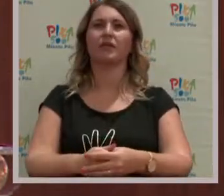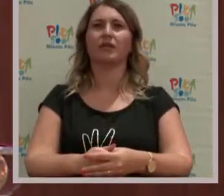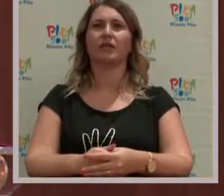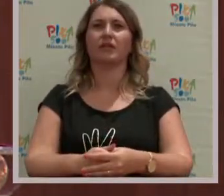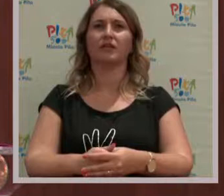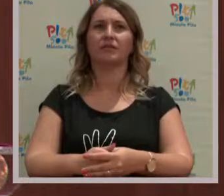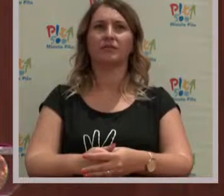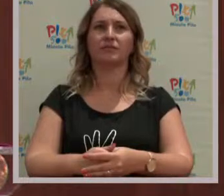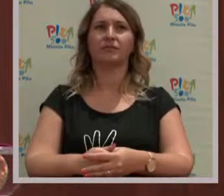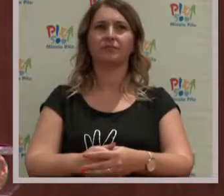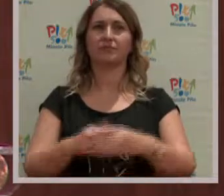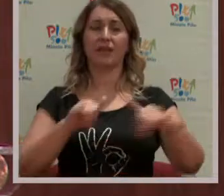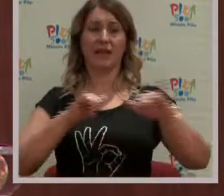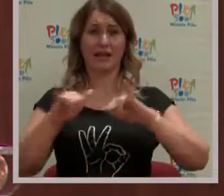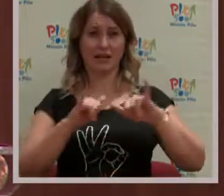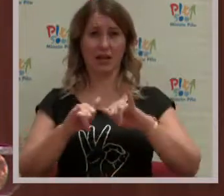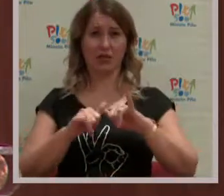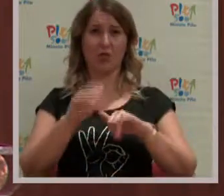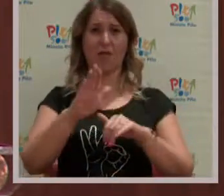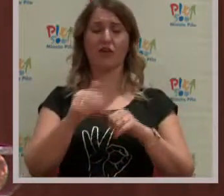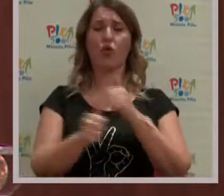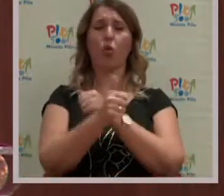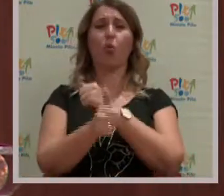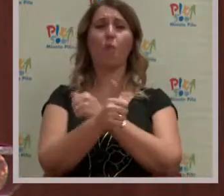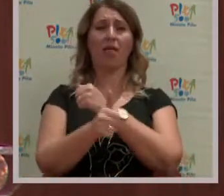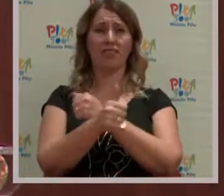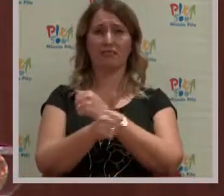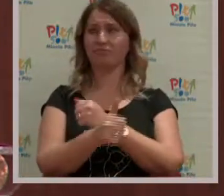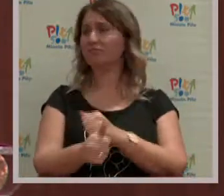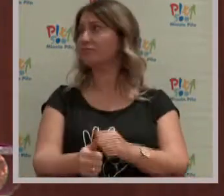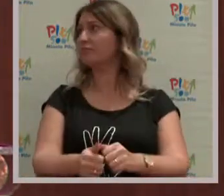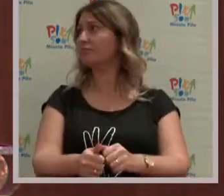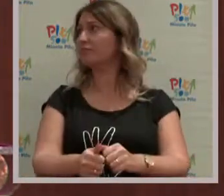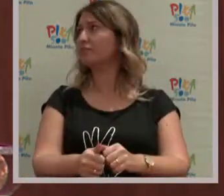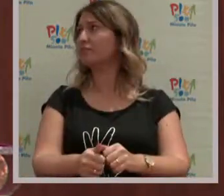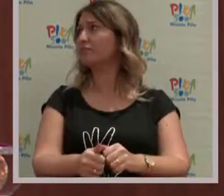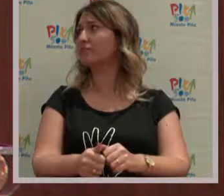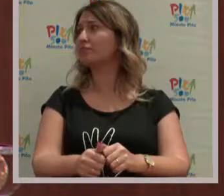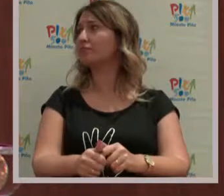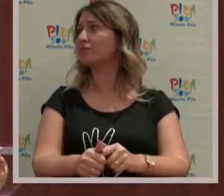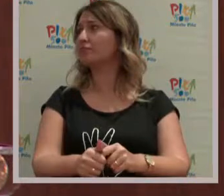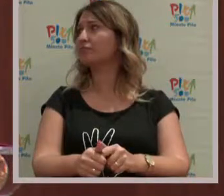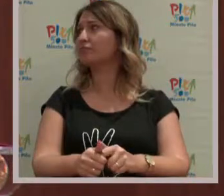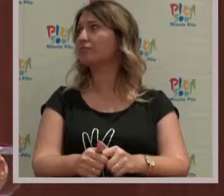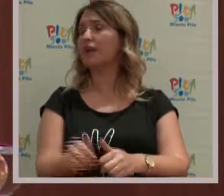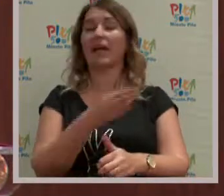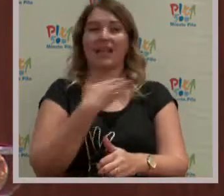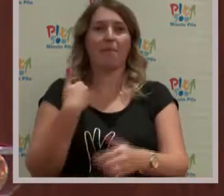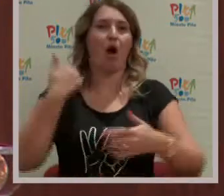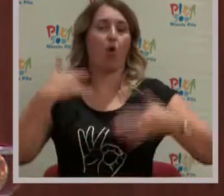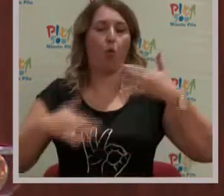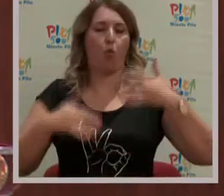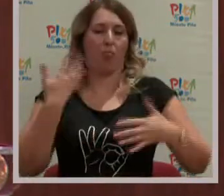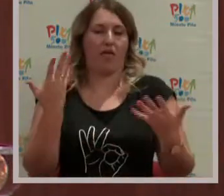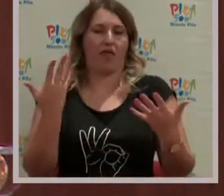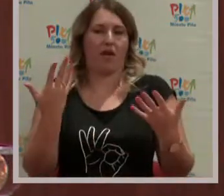zarząd nadal nie dysponuje dokumentami, nie dysponuje komputerem z danymi, nie